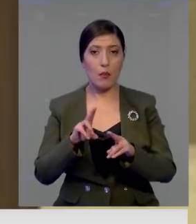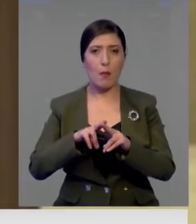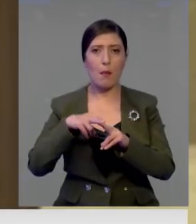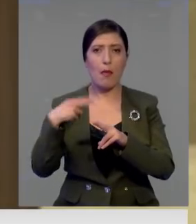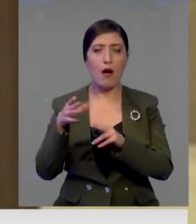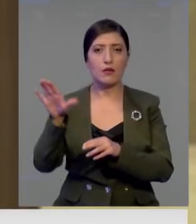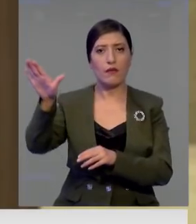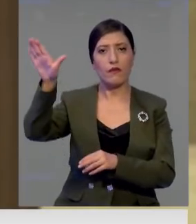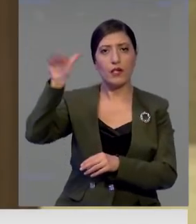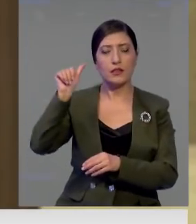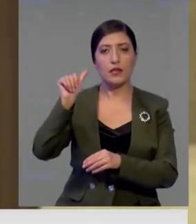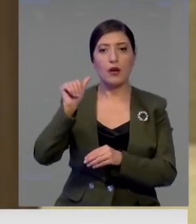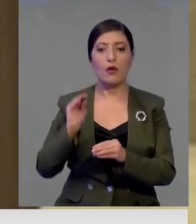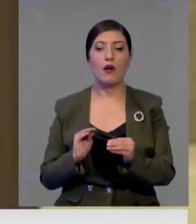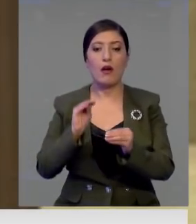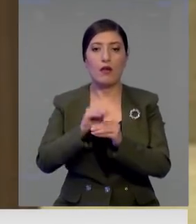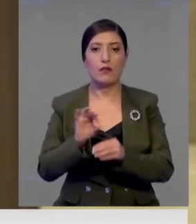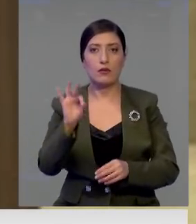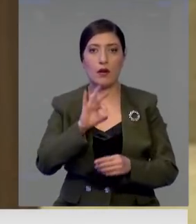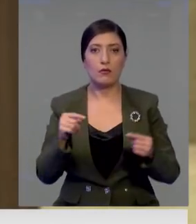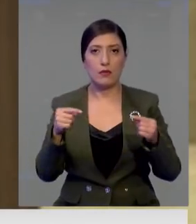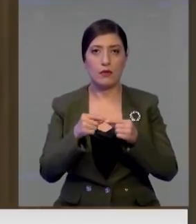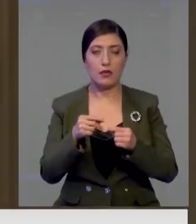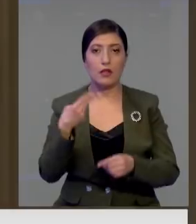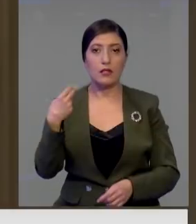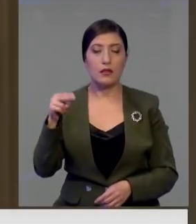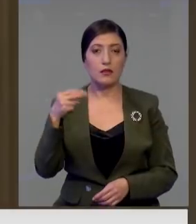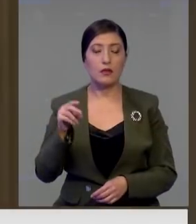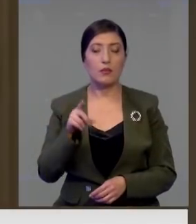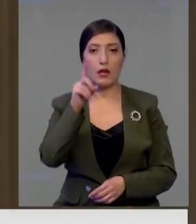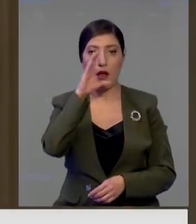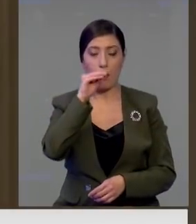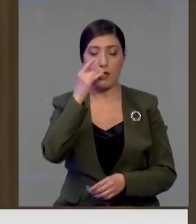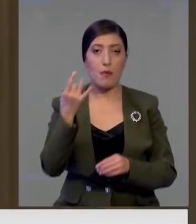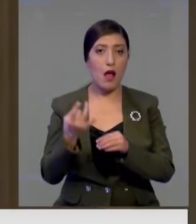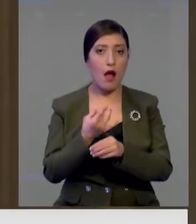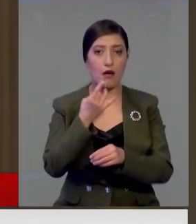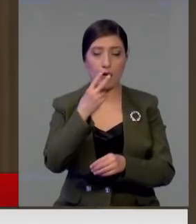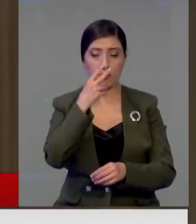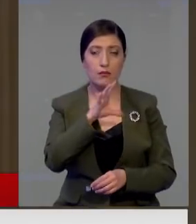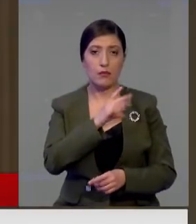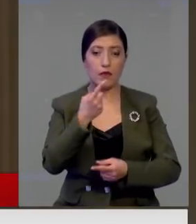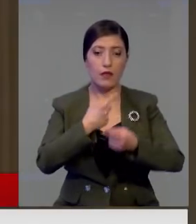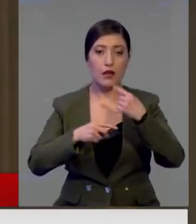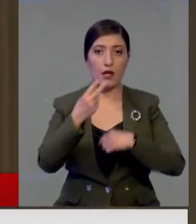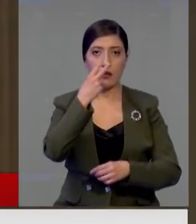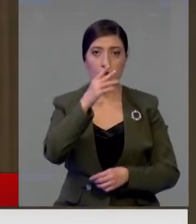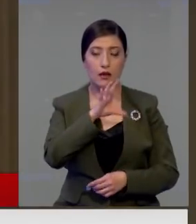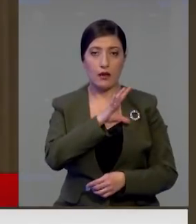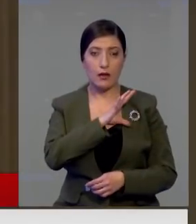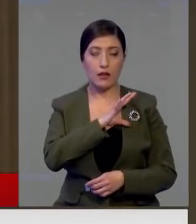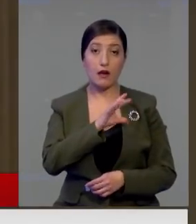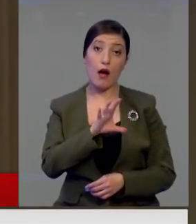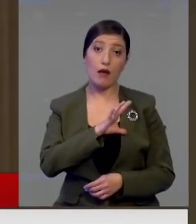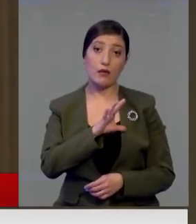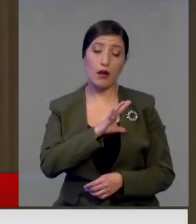այն լրացնելու համար։ Սեպտեմբեր ամսին մի անգամ վերանայել ենք ձեր ասած կոնտեքստում, արդյոք հնարավոր